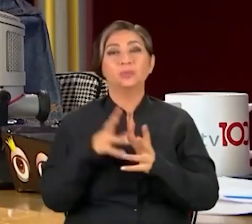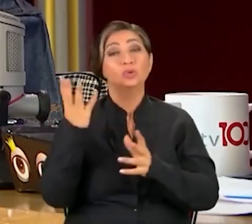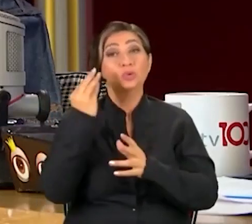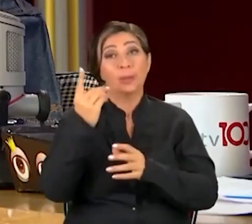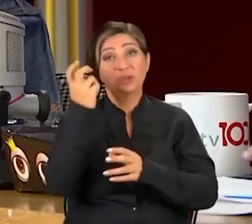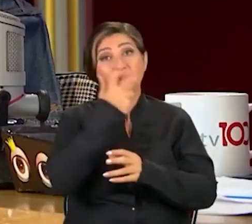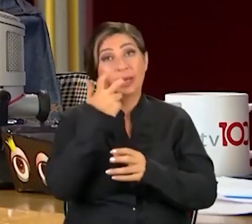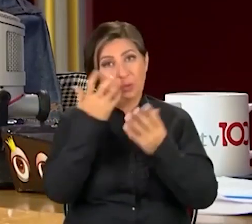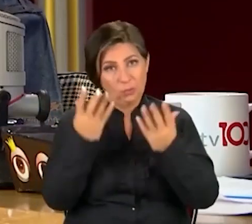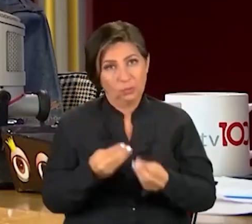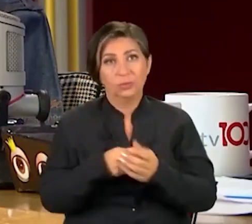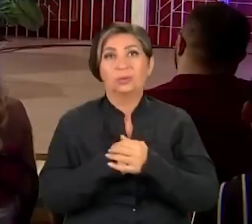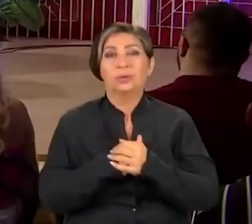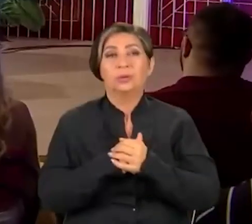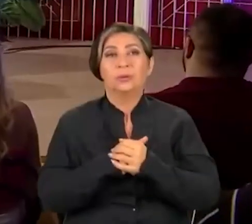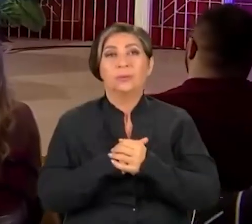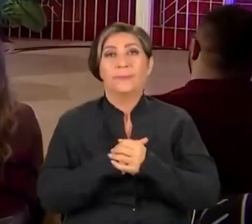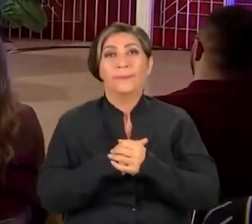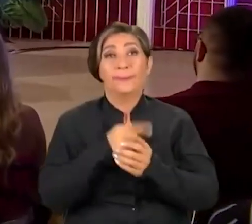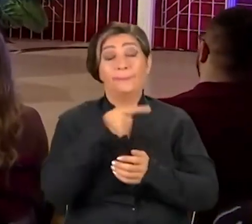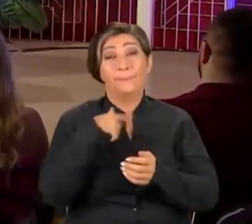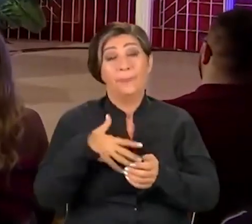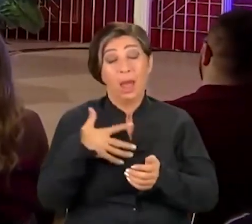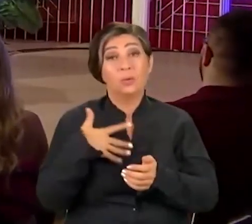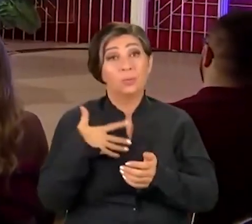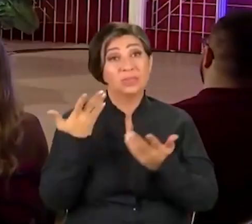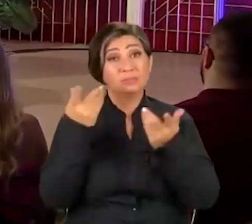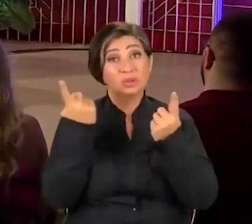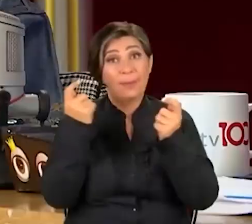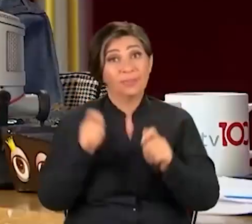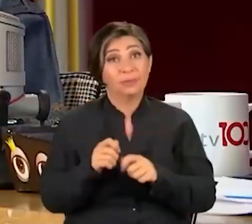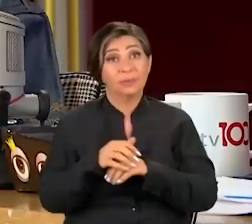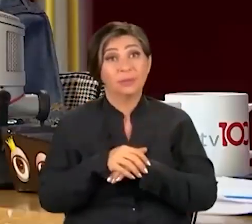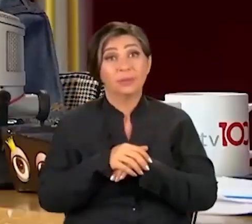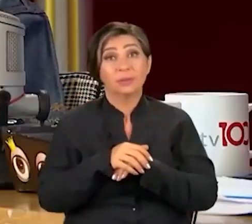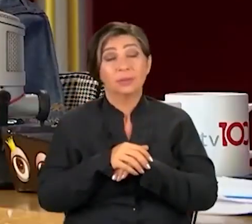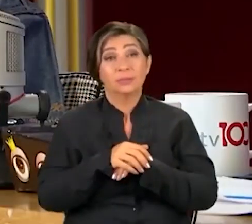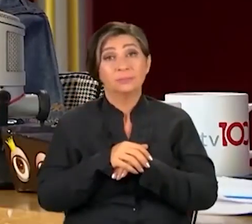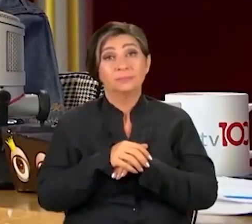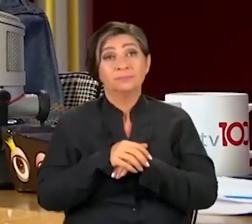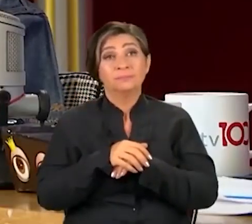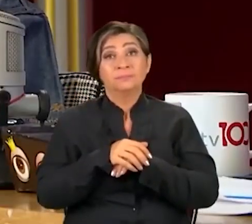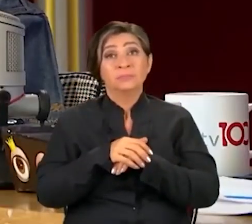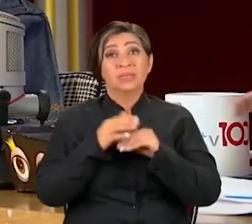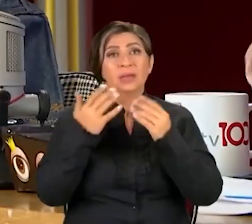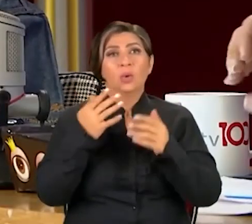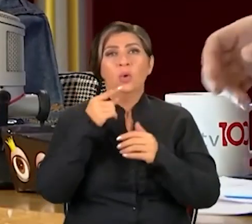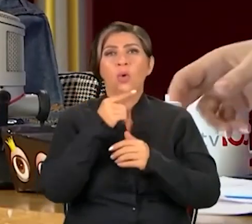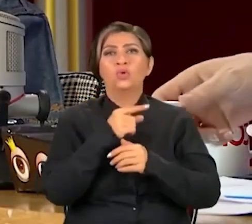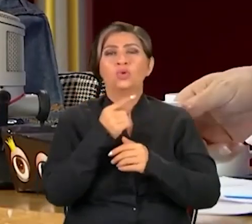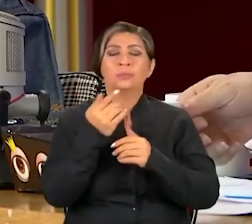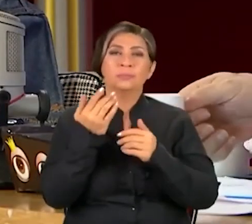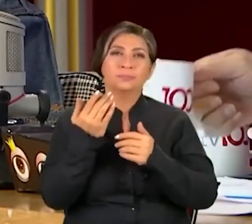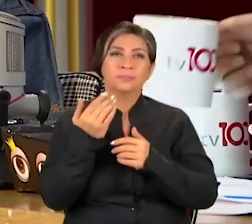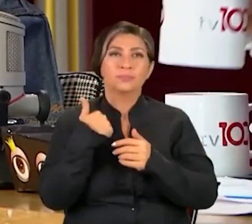güzel bir şarkı vardı. Allah rahmet eylesin. Onu merak ediyorum. Nasıl bir şey yaptın acaba? Yani onun biraz, tabii